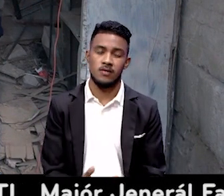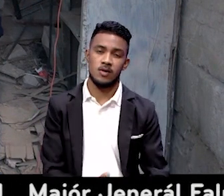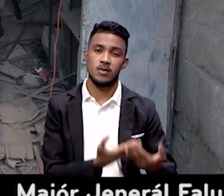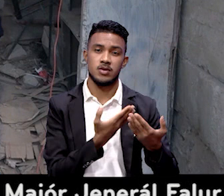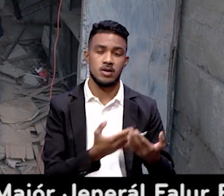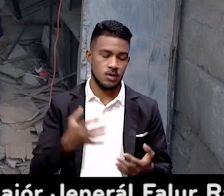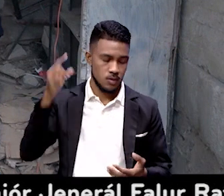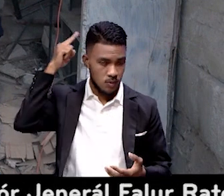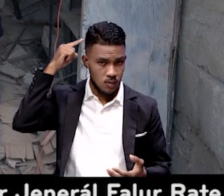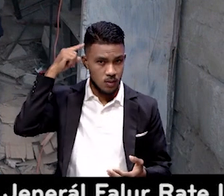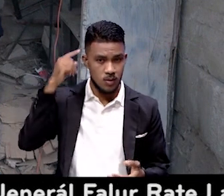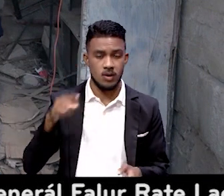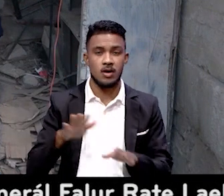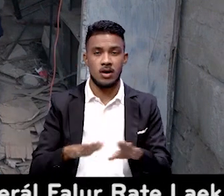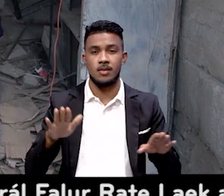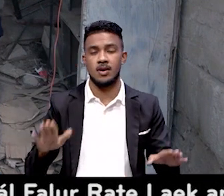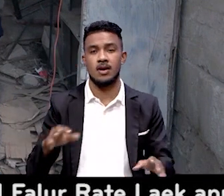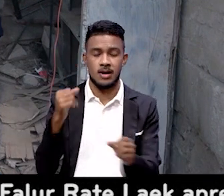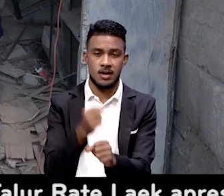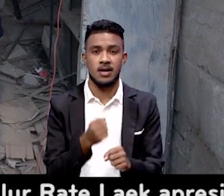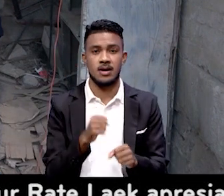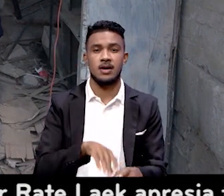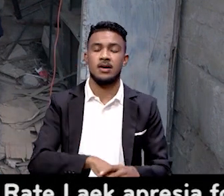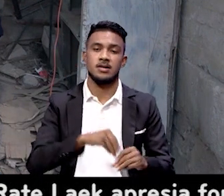sekeh hutori asai.